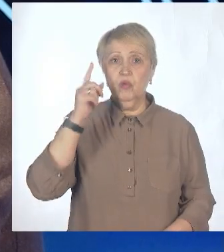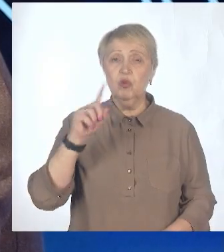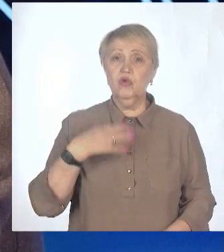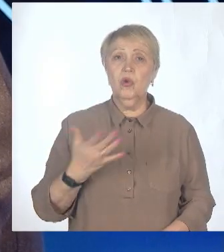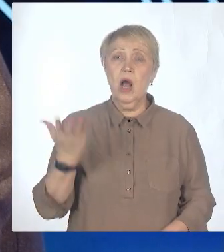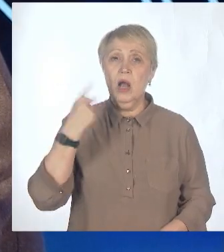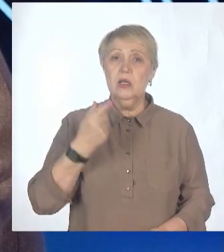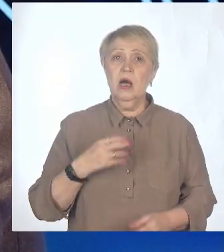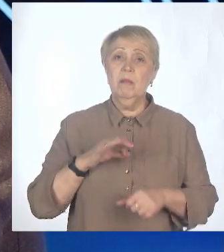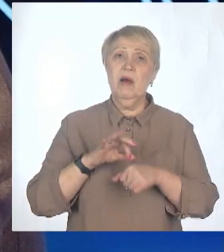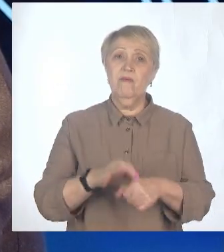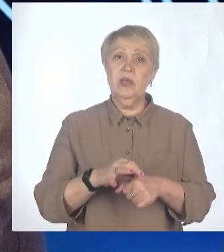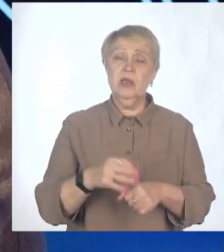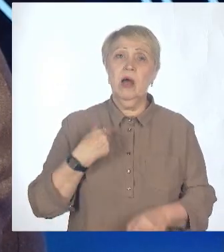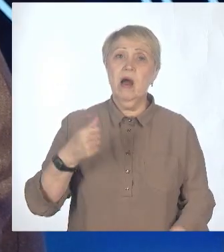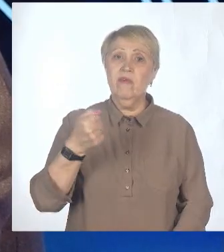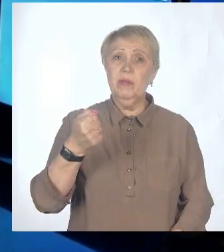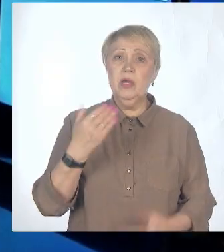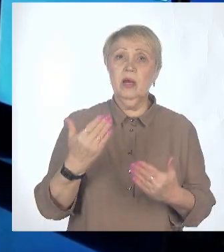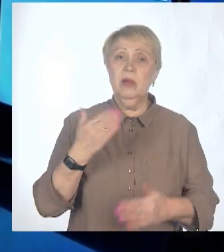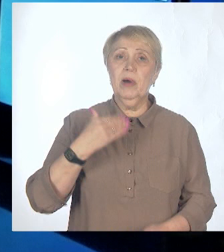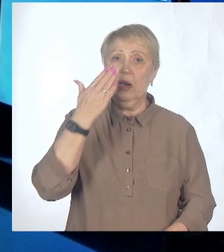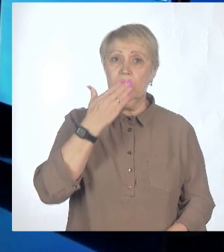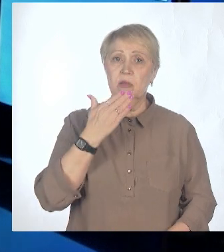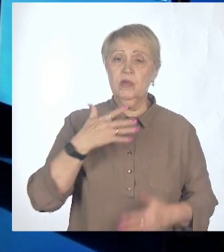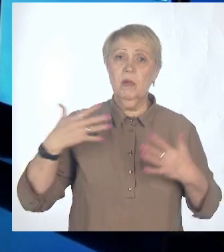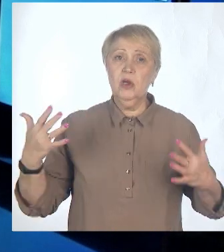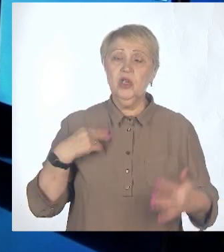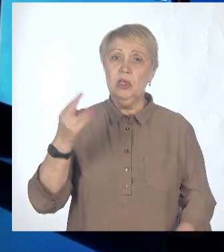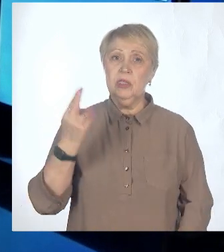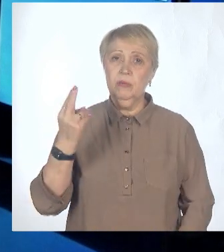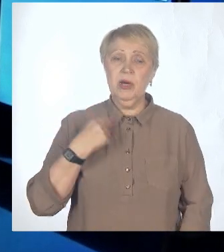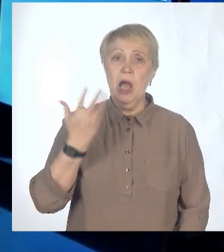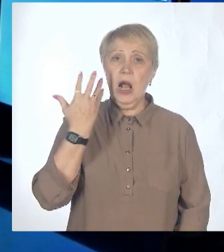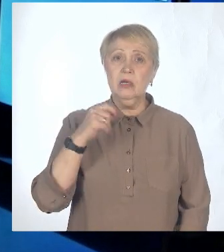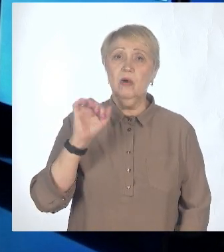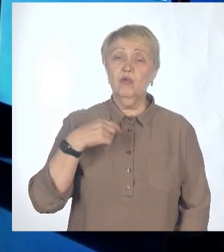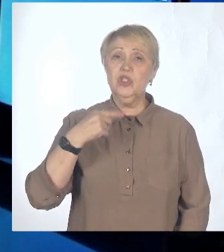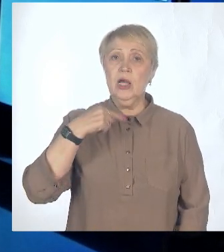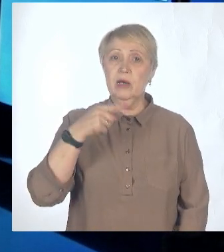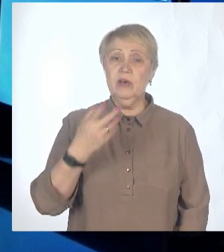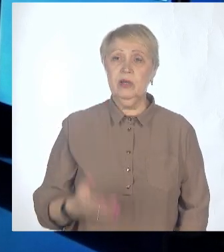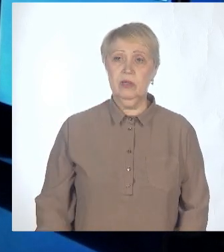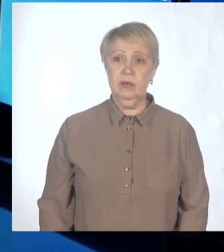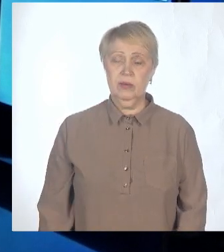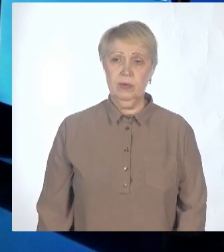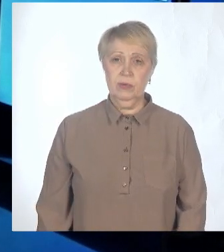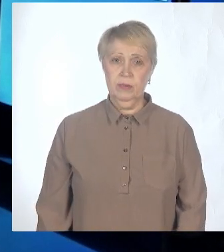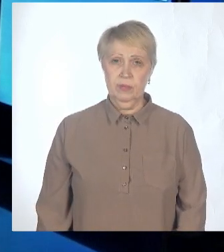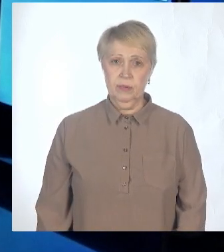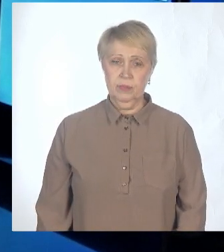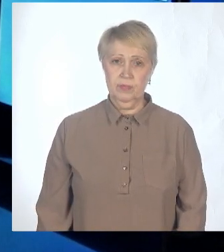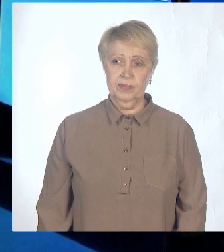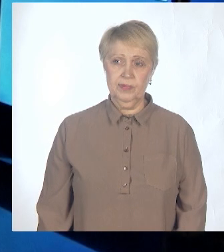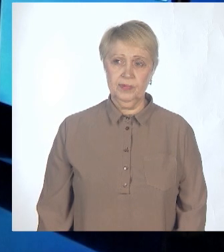мы выйдем в апреле, либо к лету уже на более большие цифры, когда можно будет говорить о тенденциях, конечно же, с удовольствием поделимся.